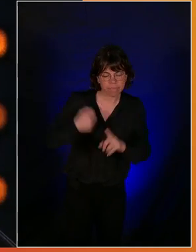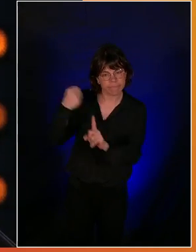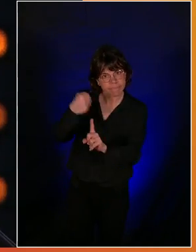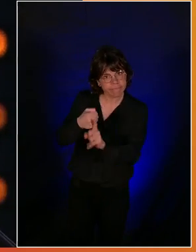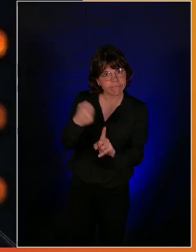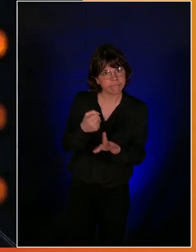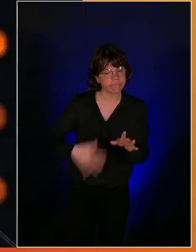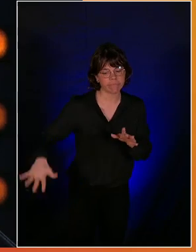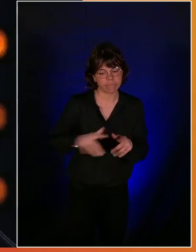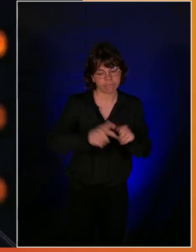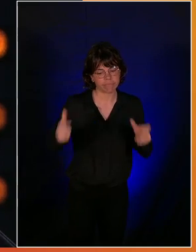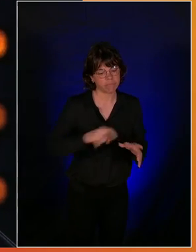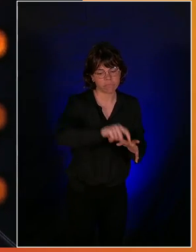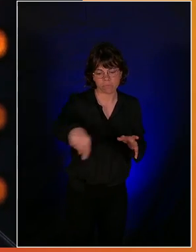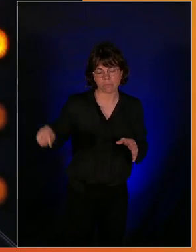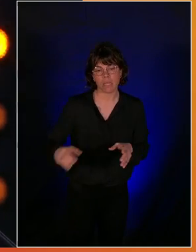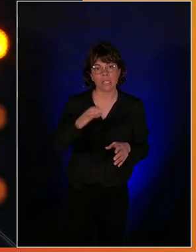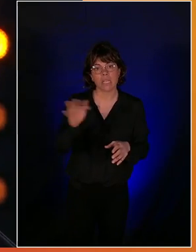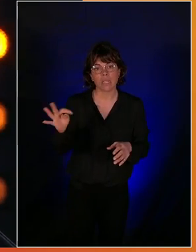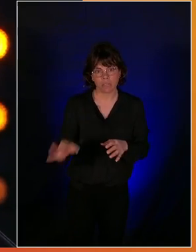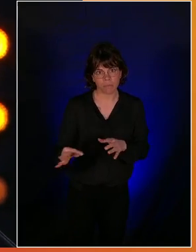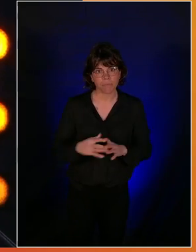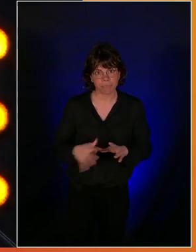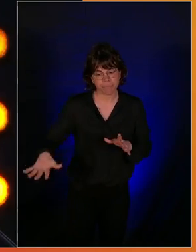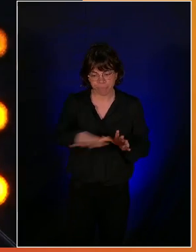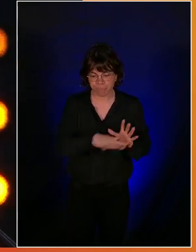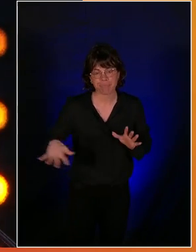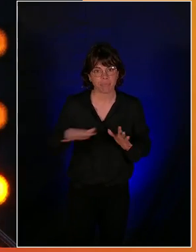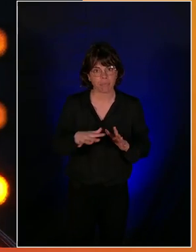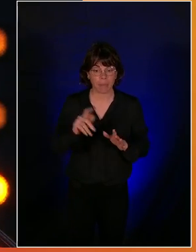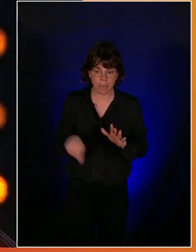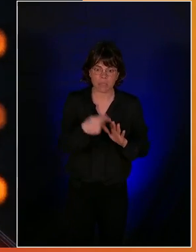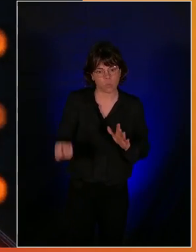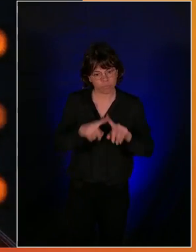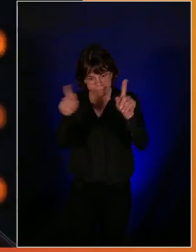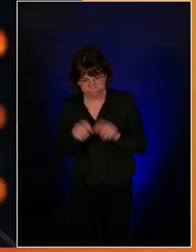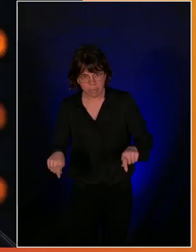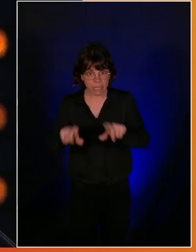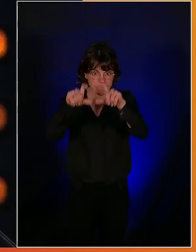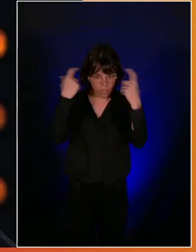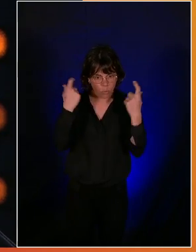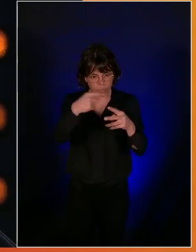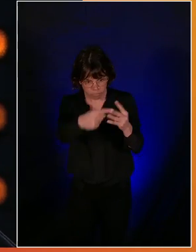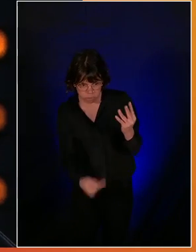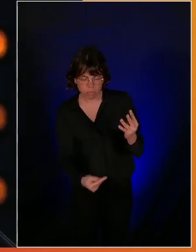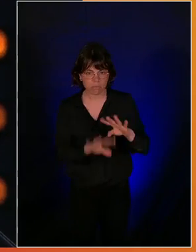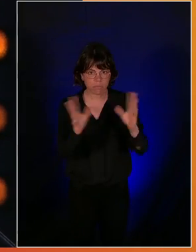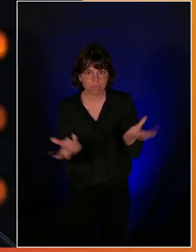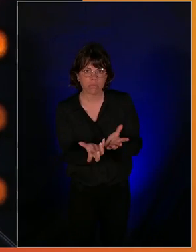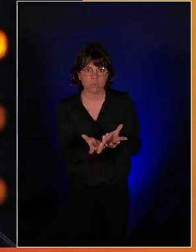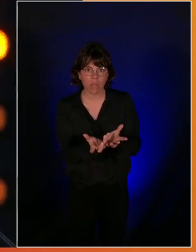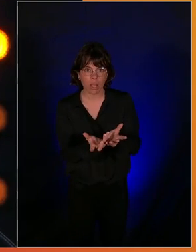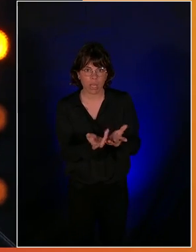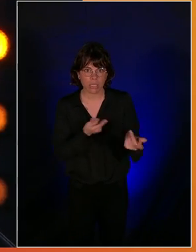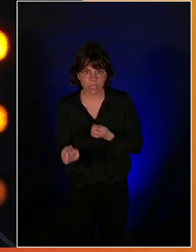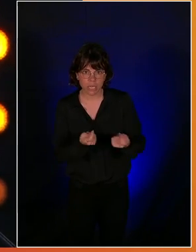entre les différentes structures de la CGT tout en veillant bien sûr au respect des statut tout cela sous le